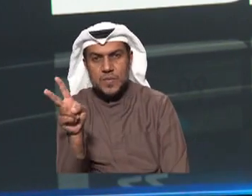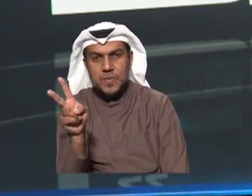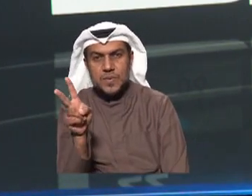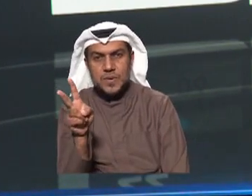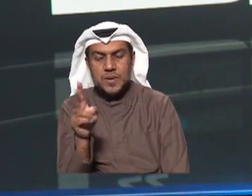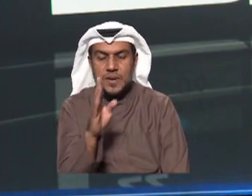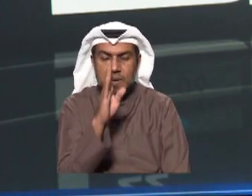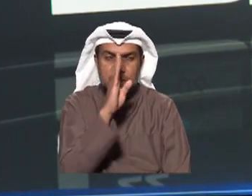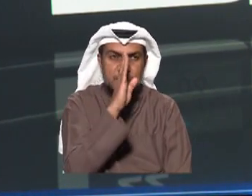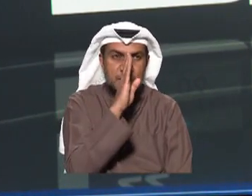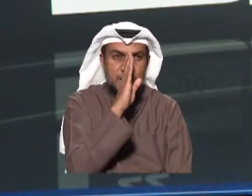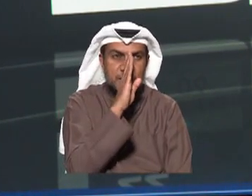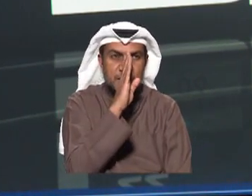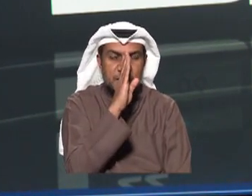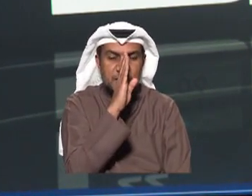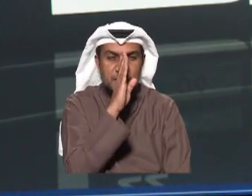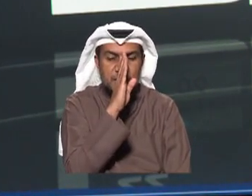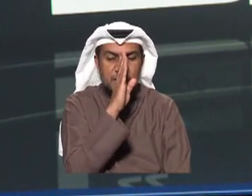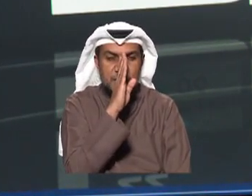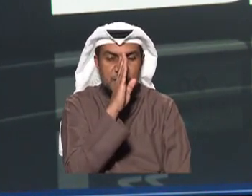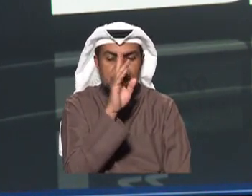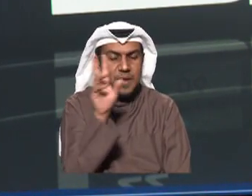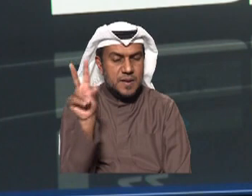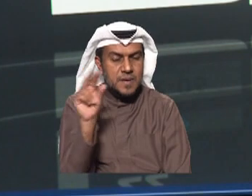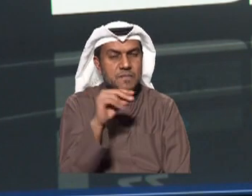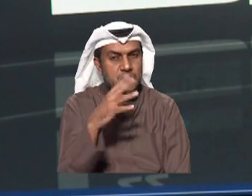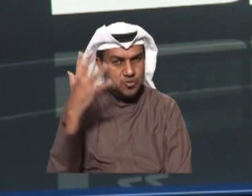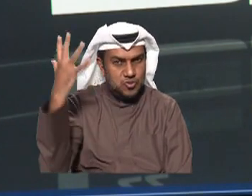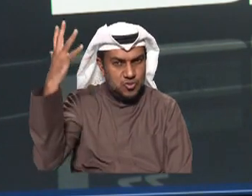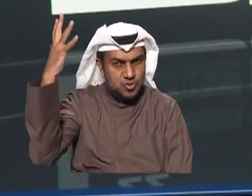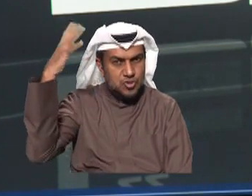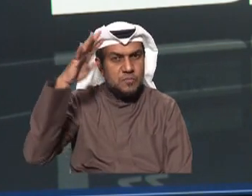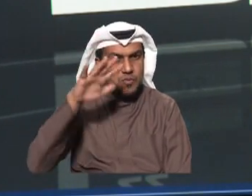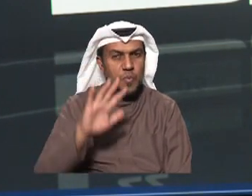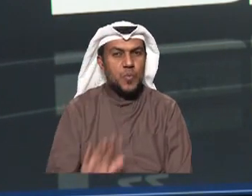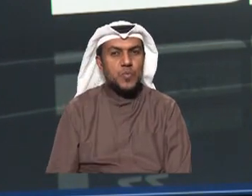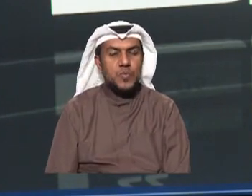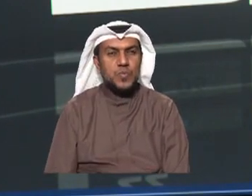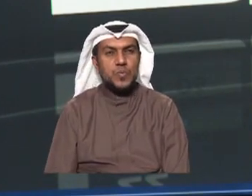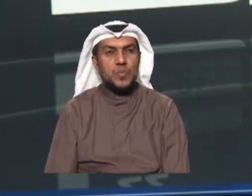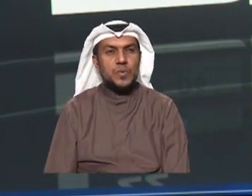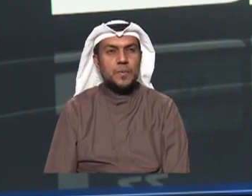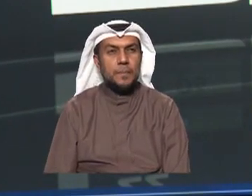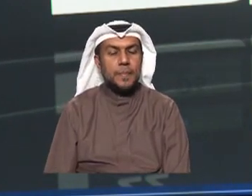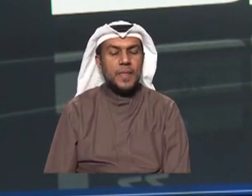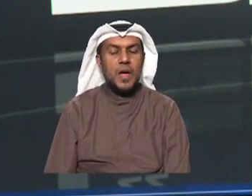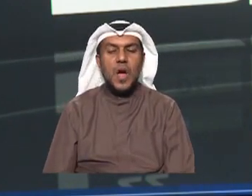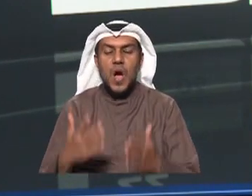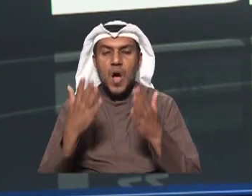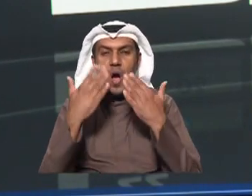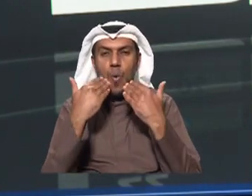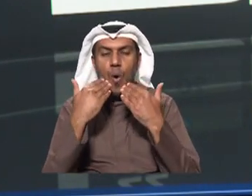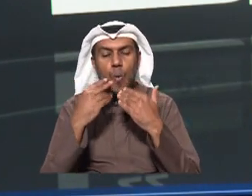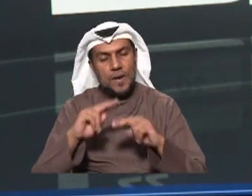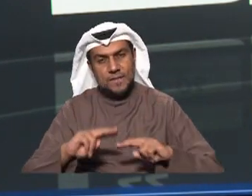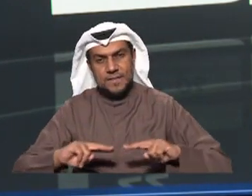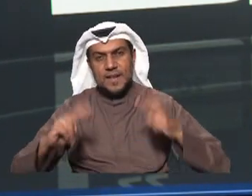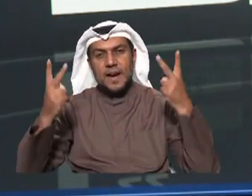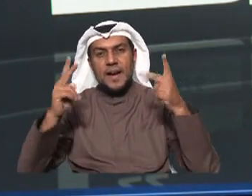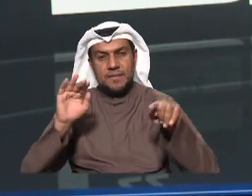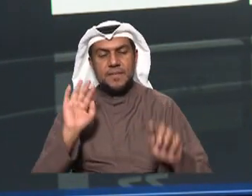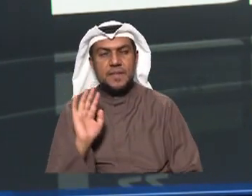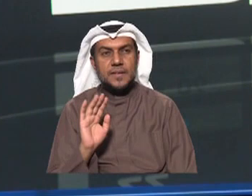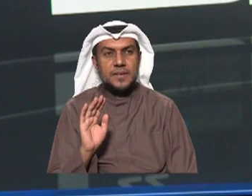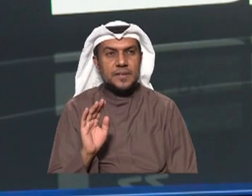يوم الأثنين راح تستمر معنا الأجواء مشمسة مع سماء صافية خالية من السحب، لكن الرياح راح تكون متقلبة الاتجاه بشكل